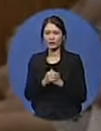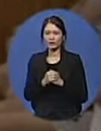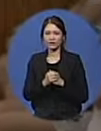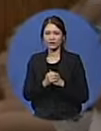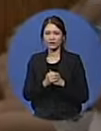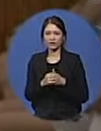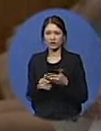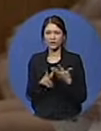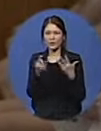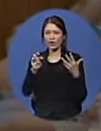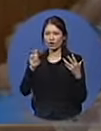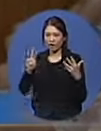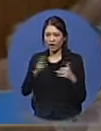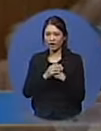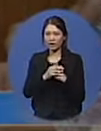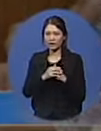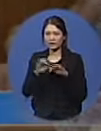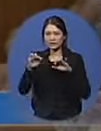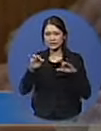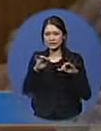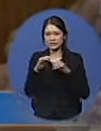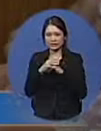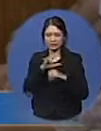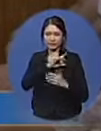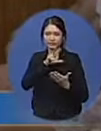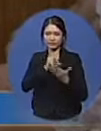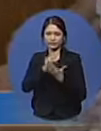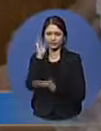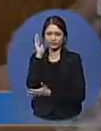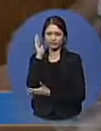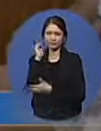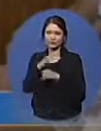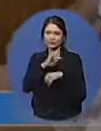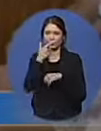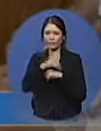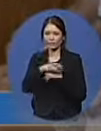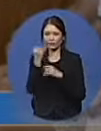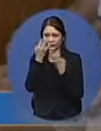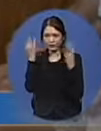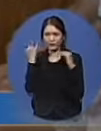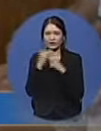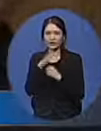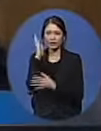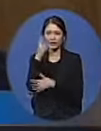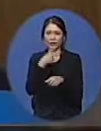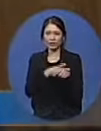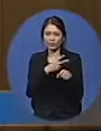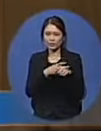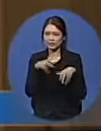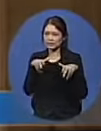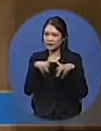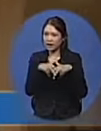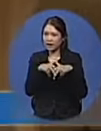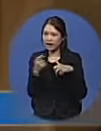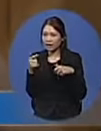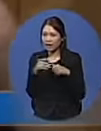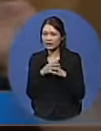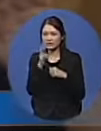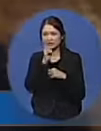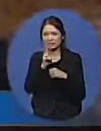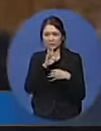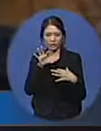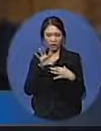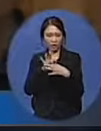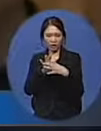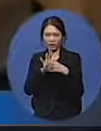3일 학생들에게 음악을 주제로 강의를 펼친 동덕여대 김광민 교수는 장애는 음악을 하는데 문제가 될 수